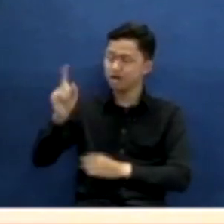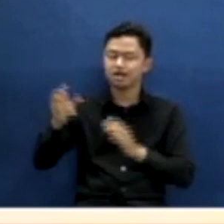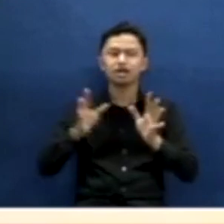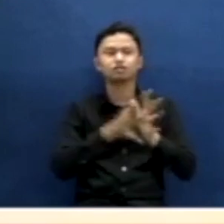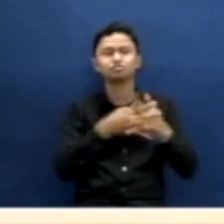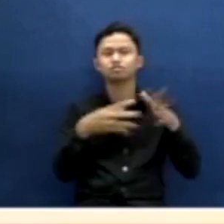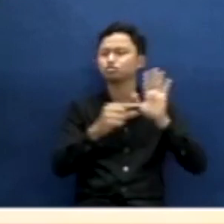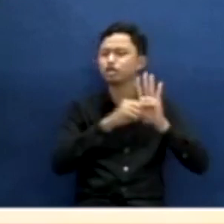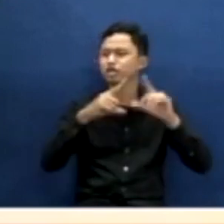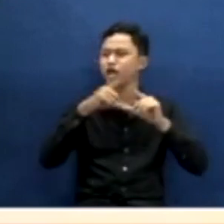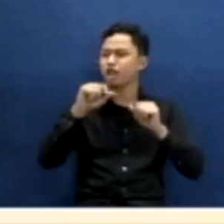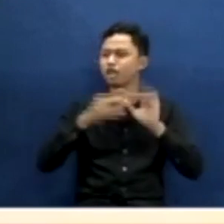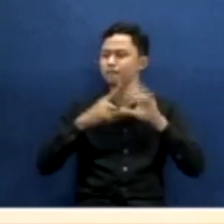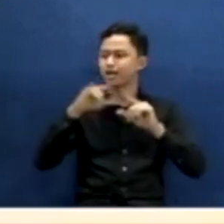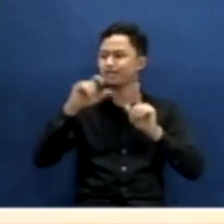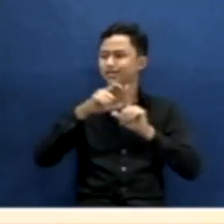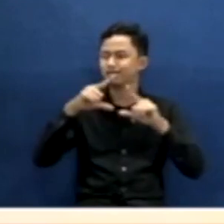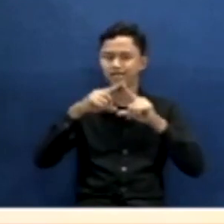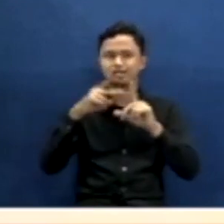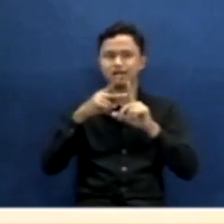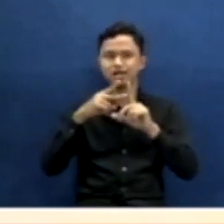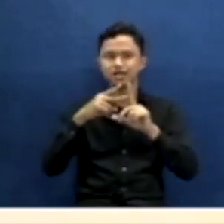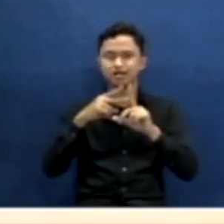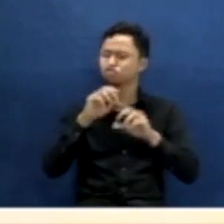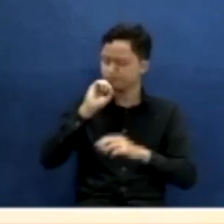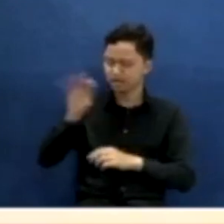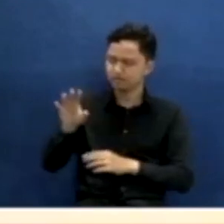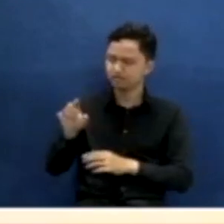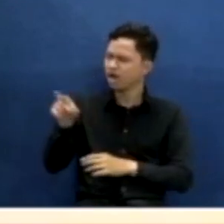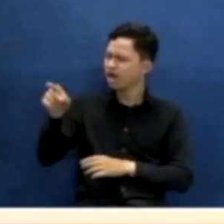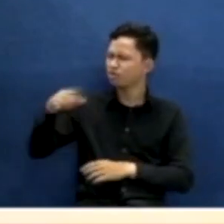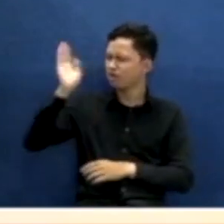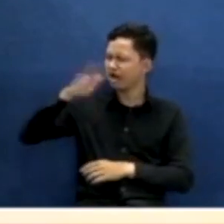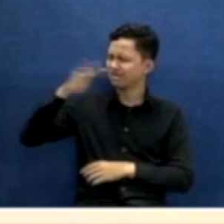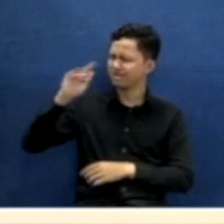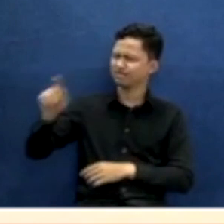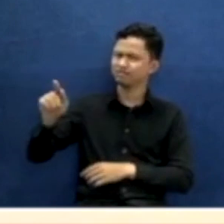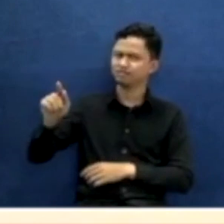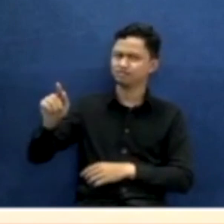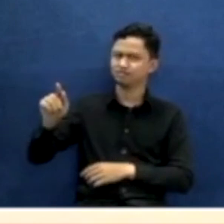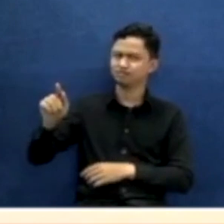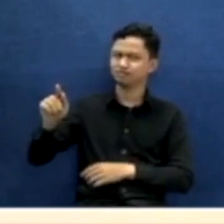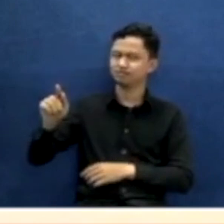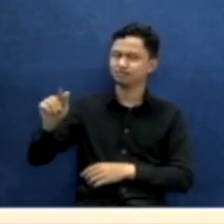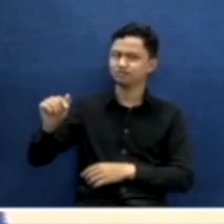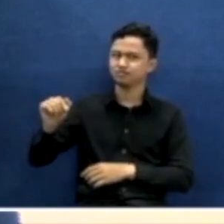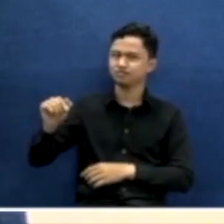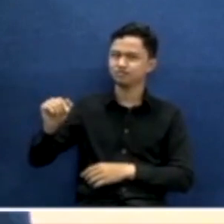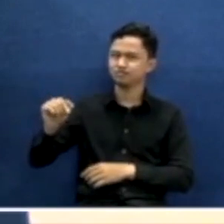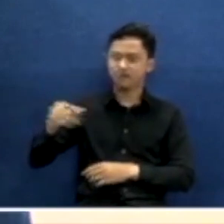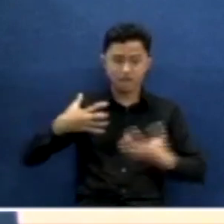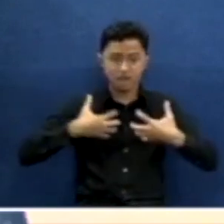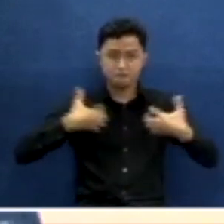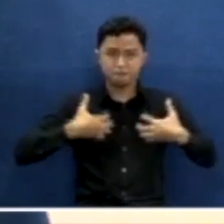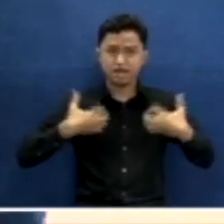tentangharamnyabangkai.Lalu merekaberkata,"Kamuaneh.Kamumengharamkan hewan